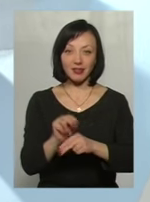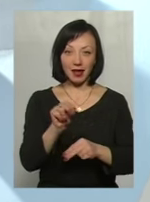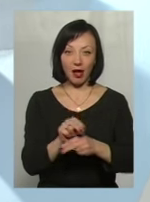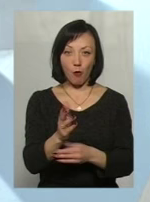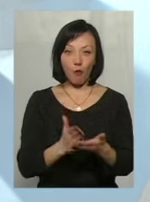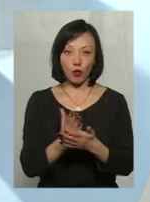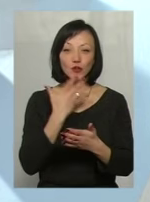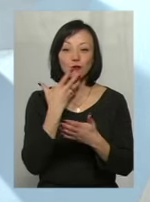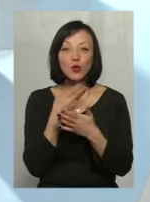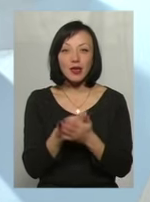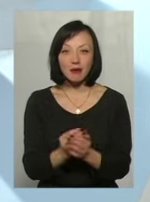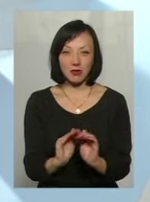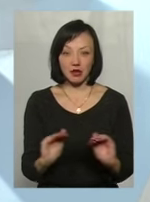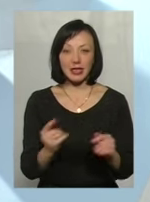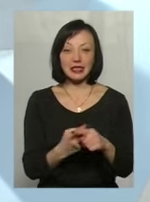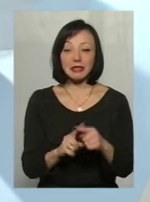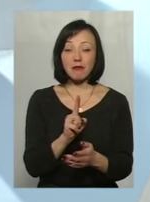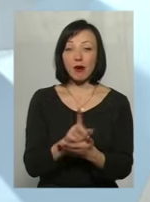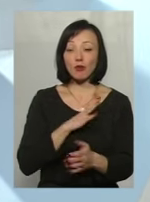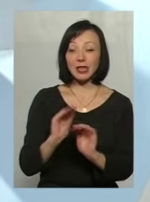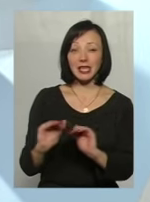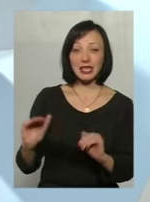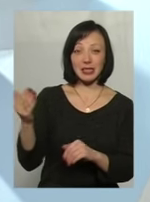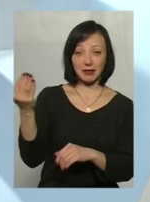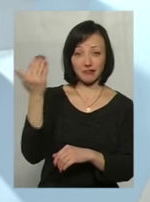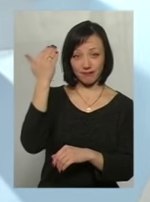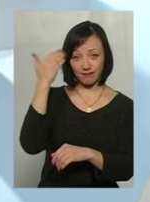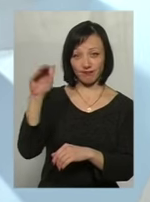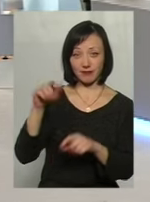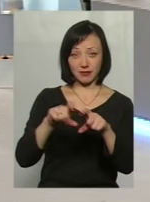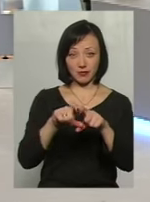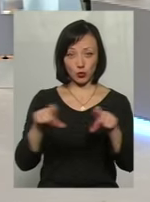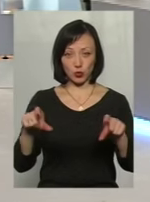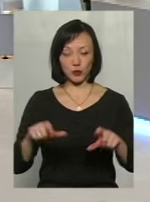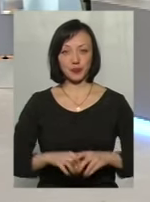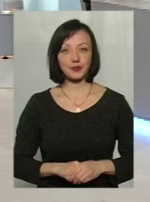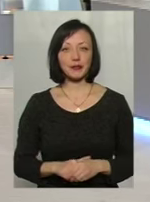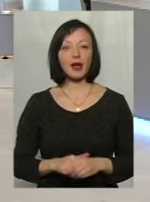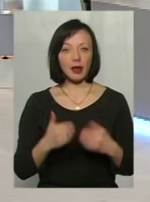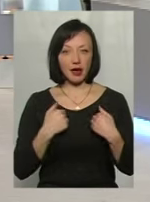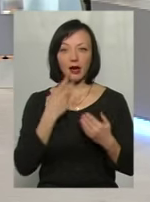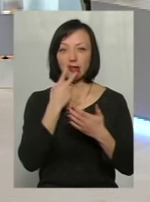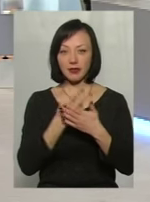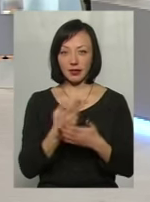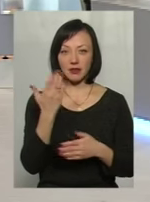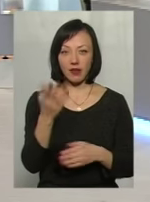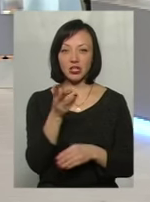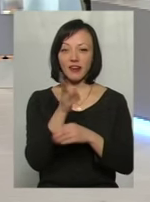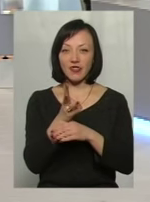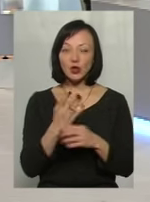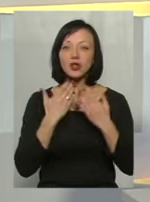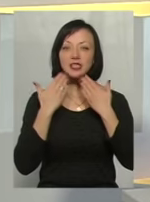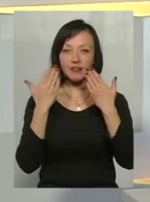своїм власним учням. Це мають бути учні, як що найкраще, з іншої школи. Да, я насправді дивилась перед ефіром ваше